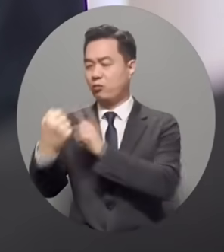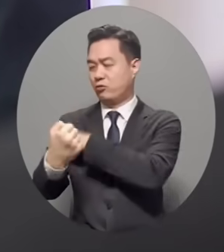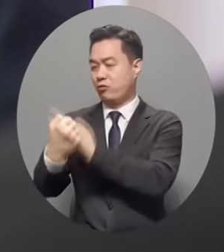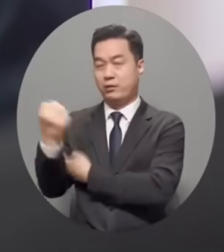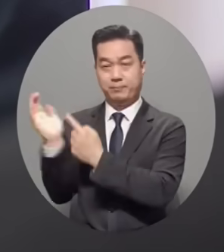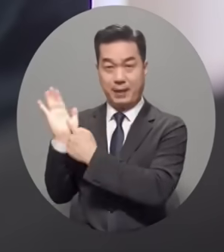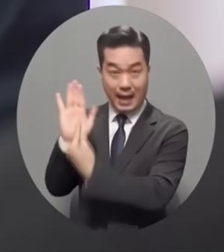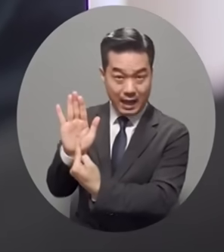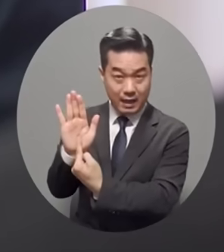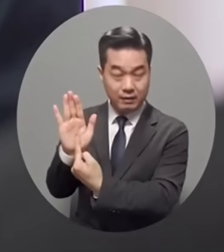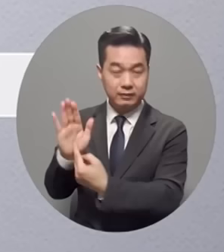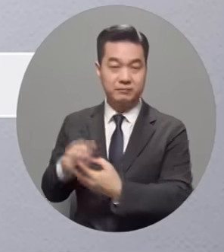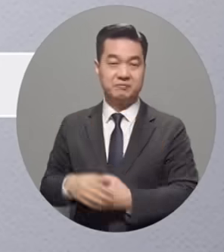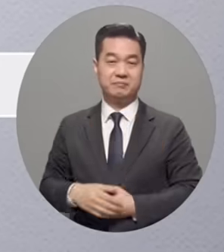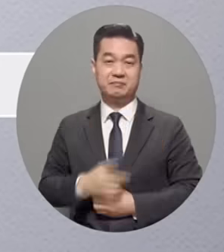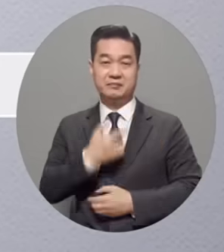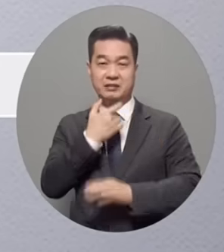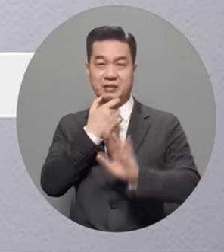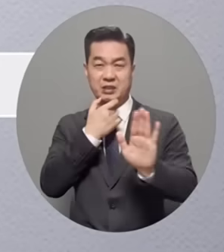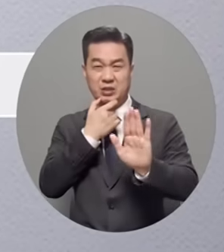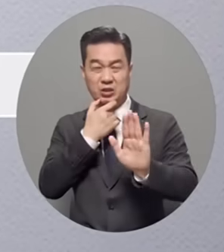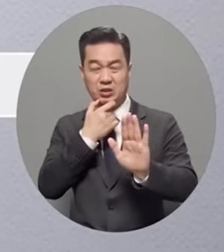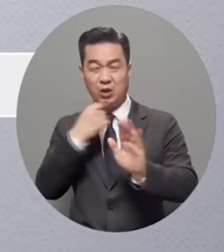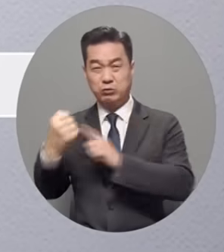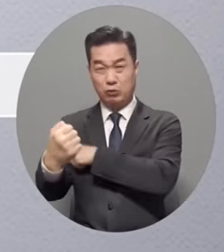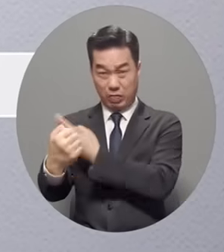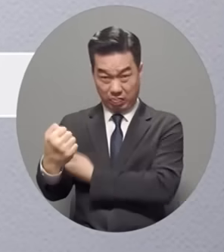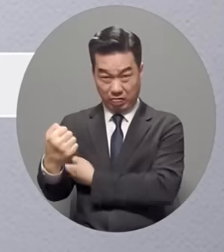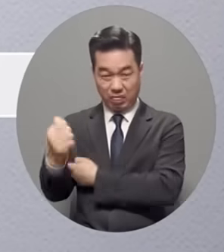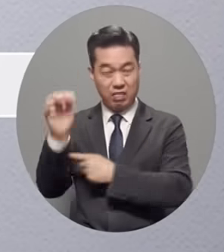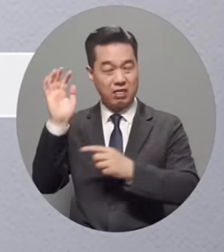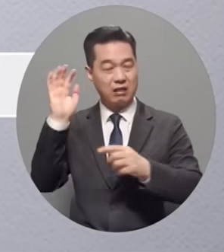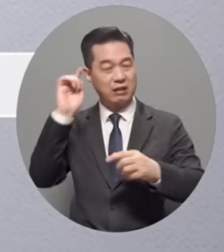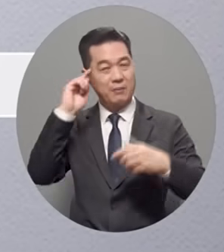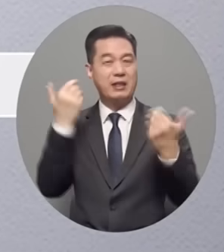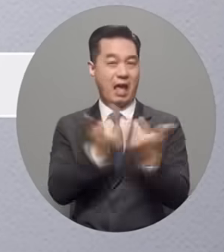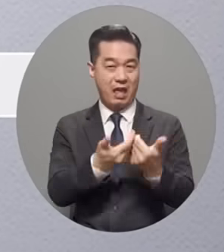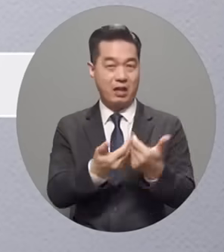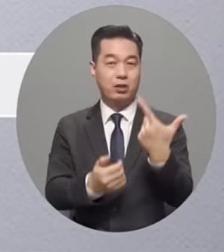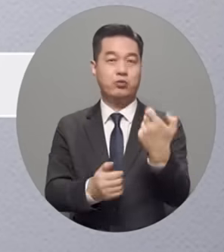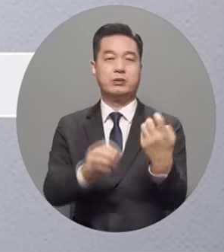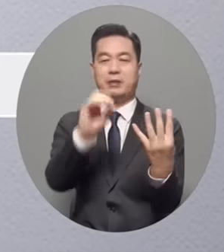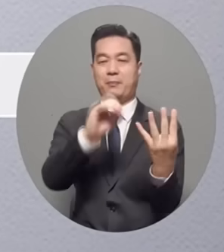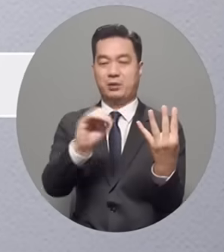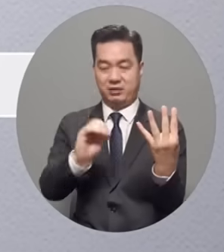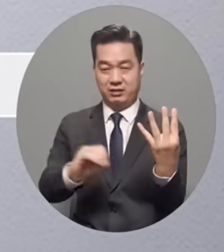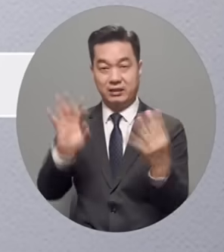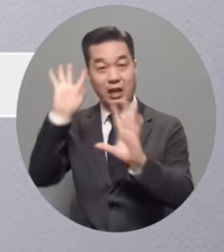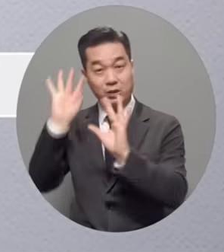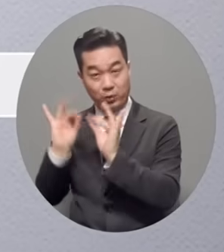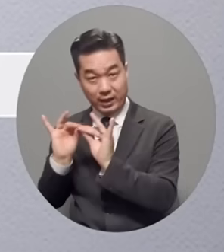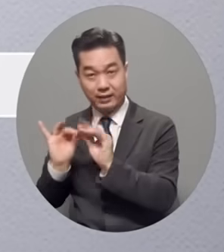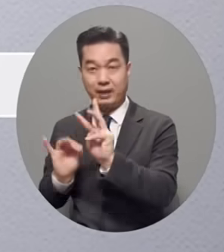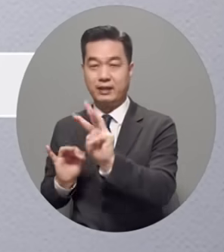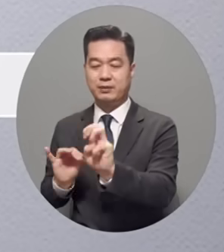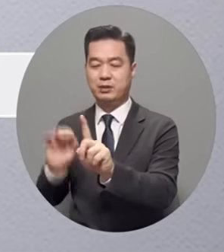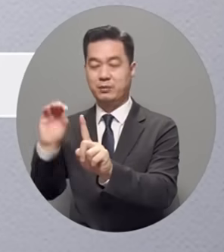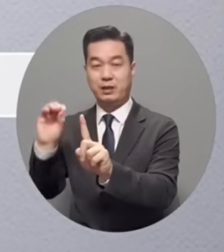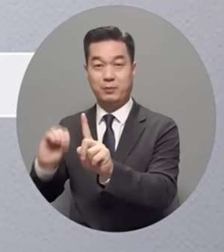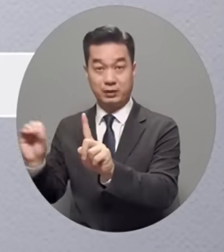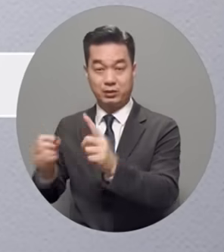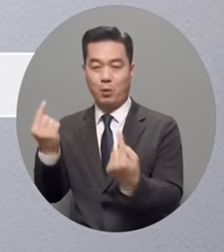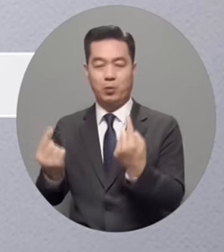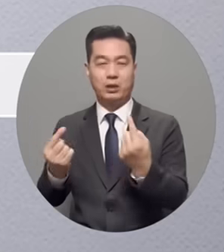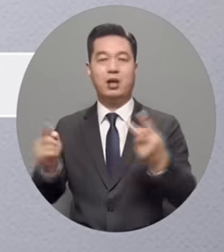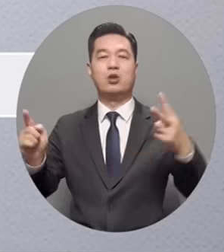대해 거부권 행사에 동의하지 않는다가 64%로 동의한다 31%보다